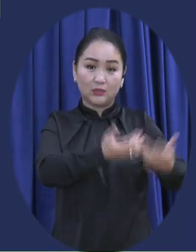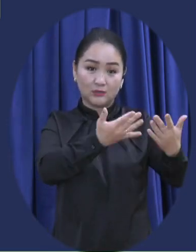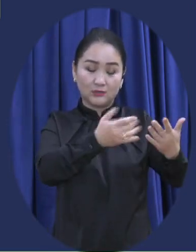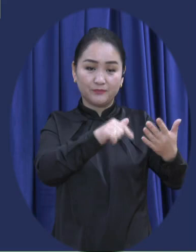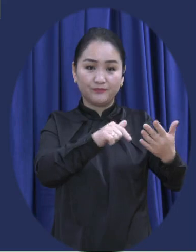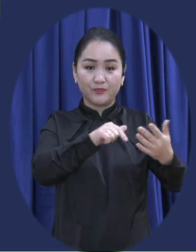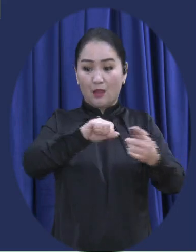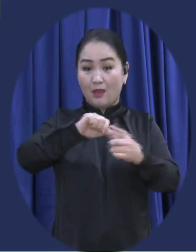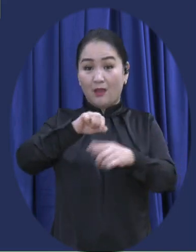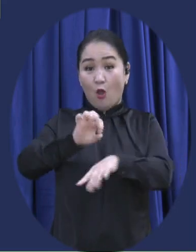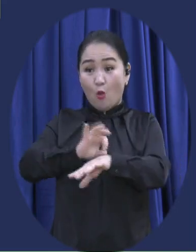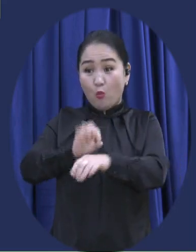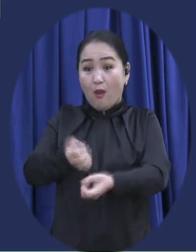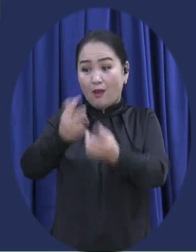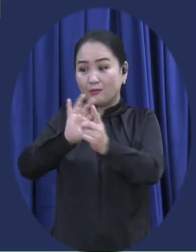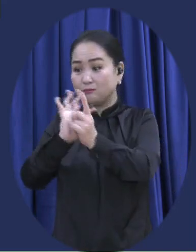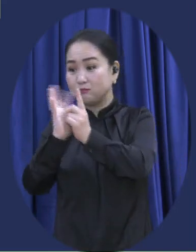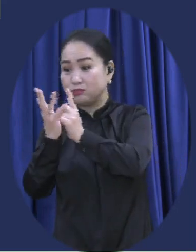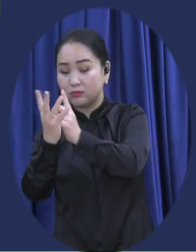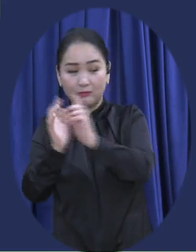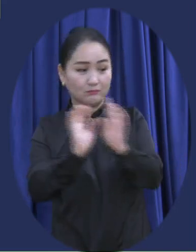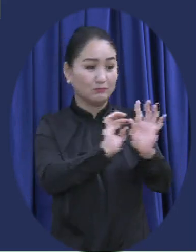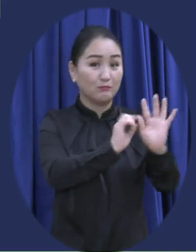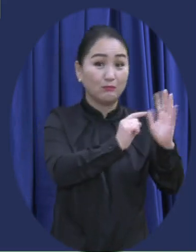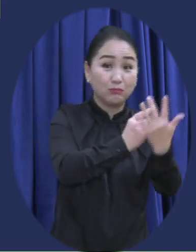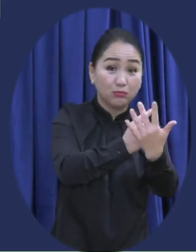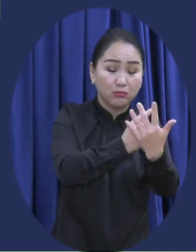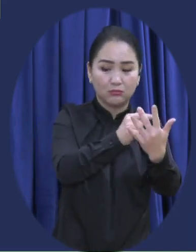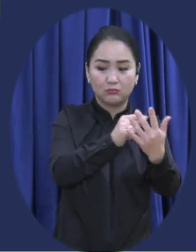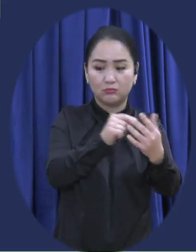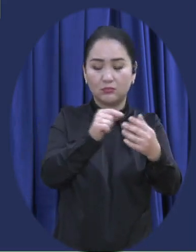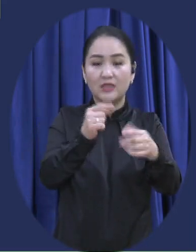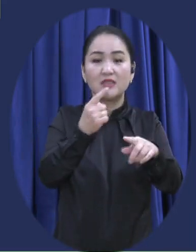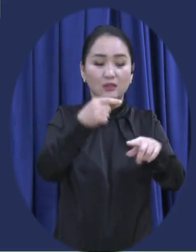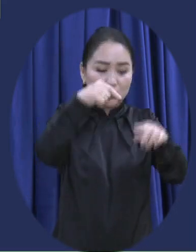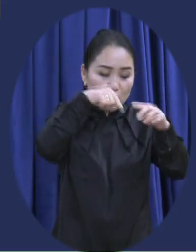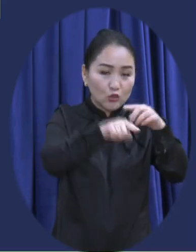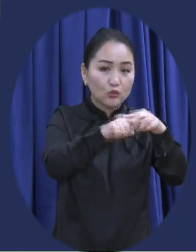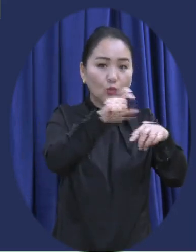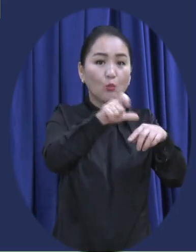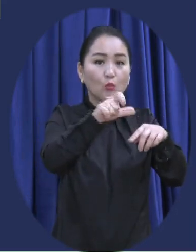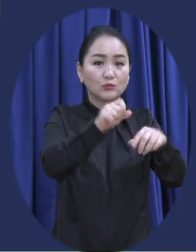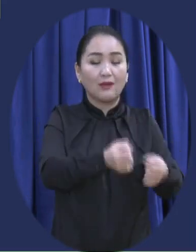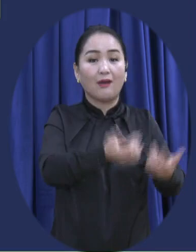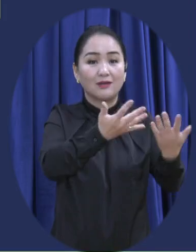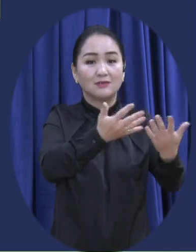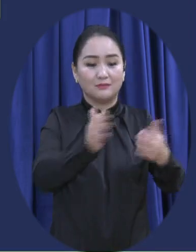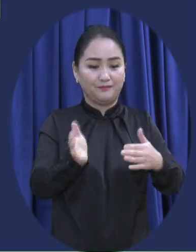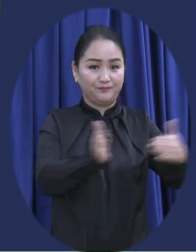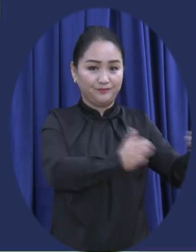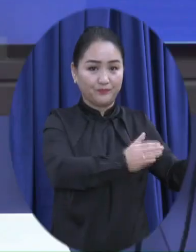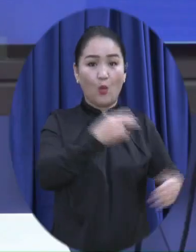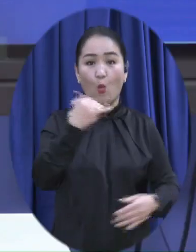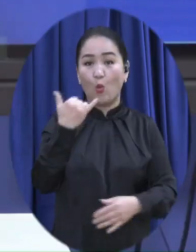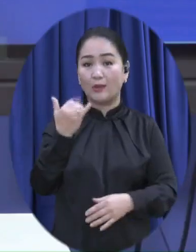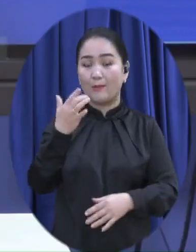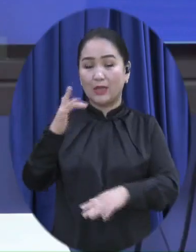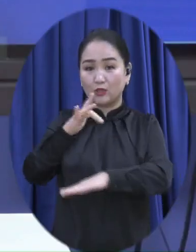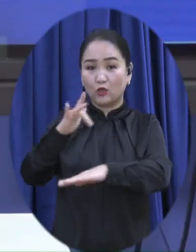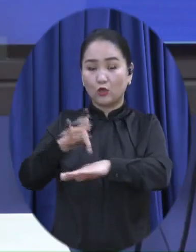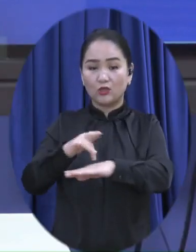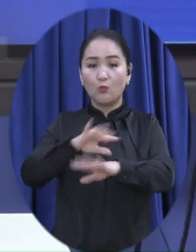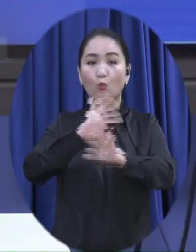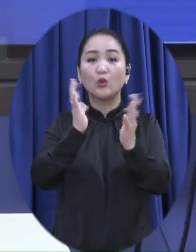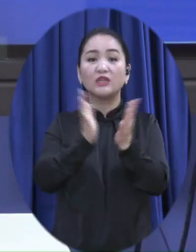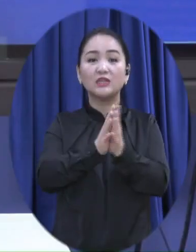тохиолдлын хавьтлуудаас 3 тохиолдол нэмэгдэж гарлаа гэсэн үг. За ингээд Улаанбаатар хотод нийтдээ 63 батлагдсан тохиолдол